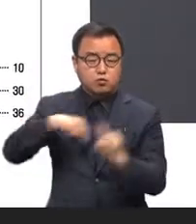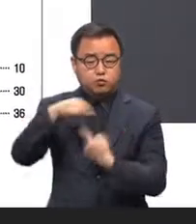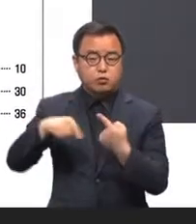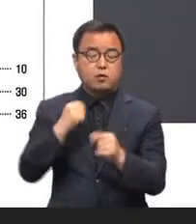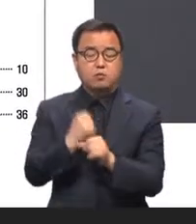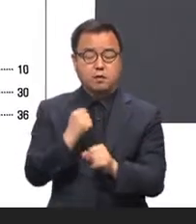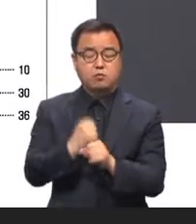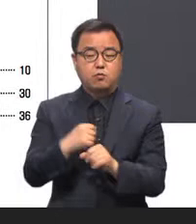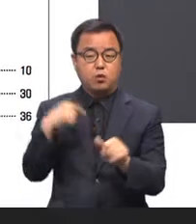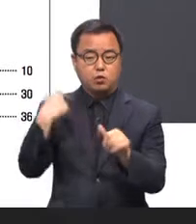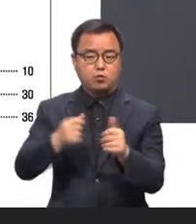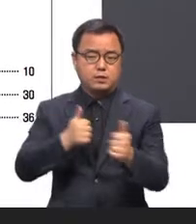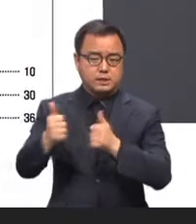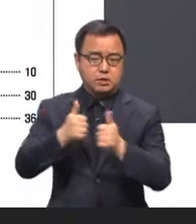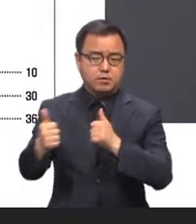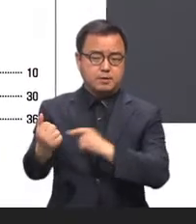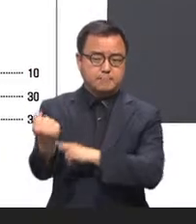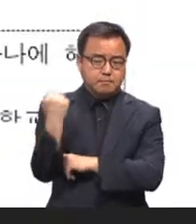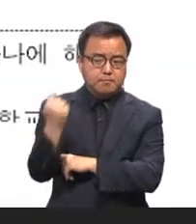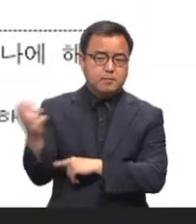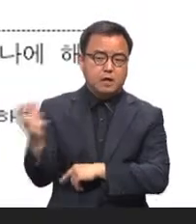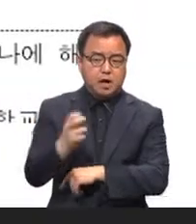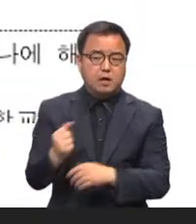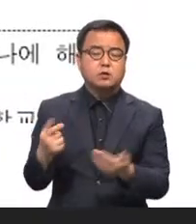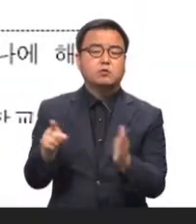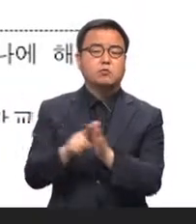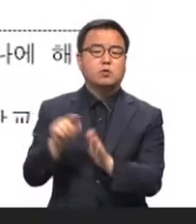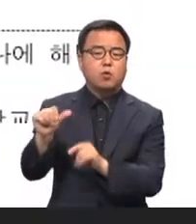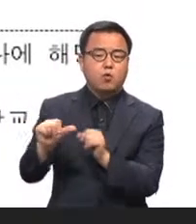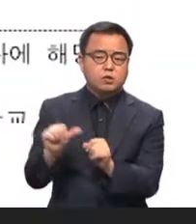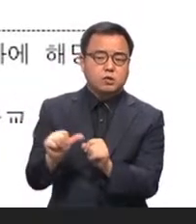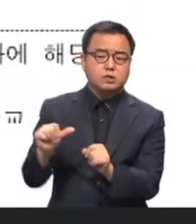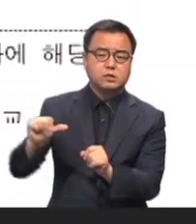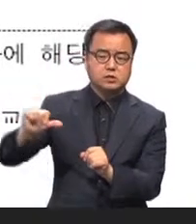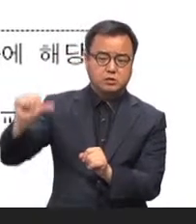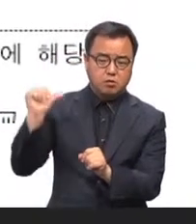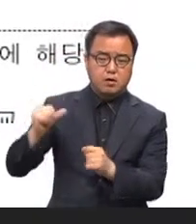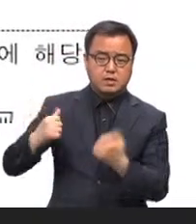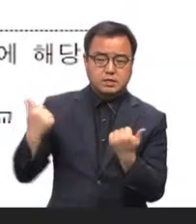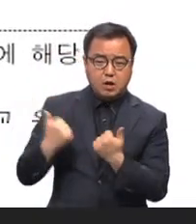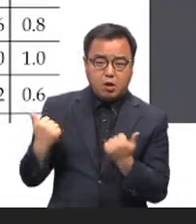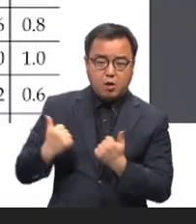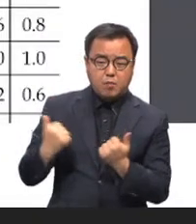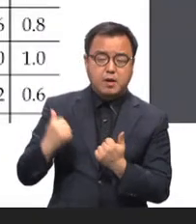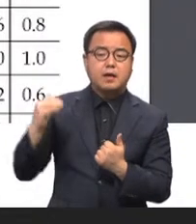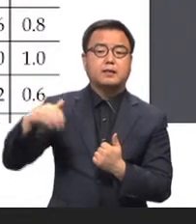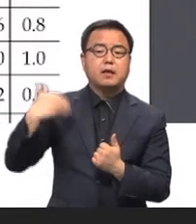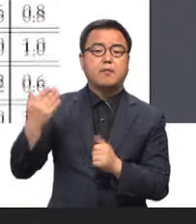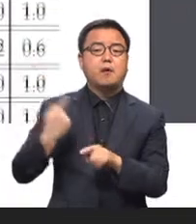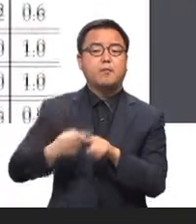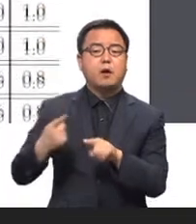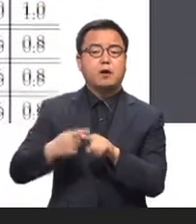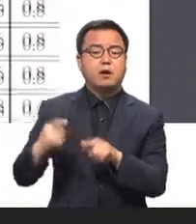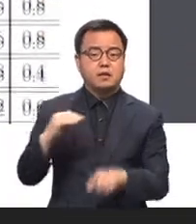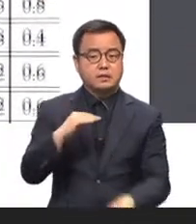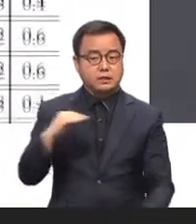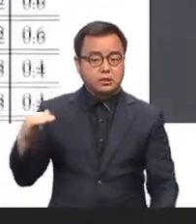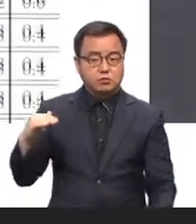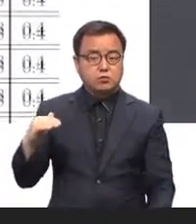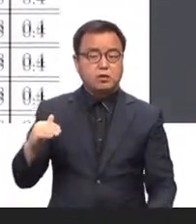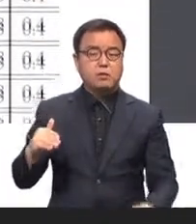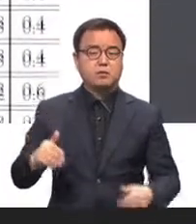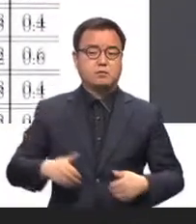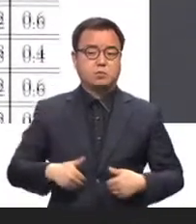교육 경쟁력을 갖게 하려면 5년 전에 서로 협의를 거쳐서 그 평가 기준을 마련을 하고